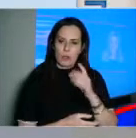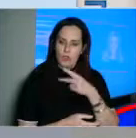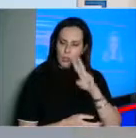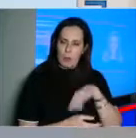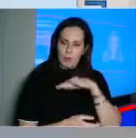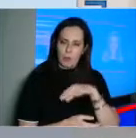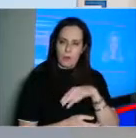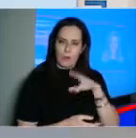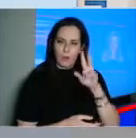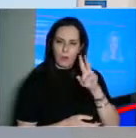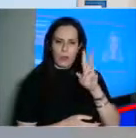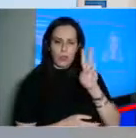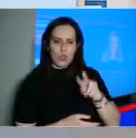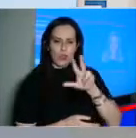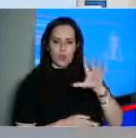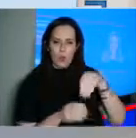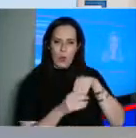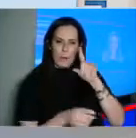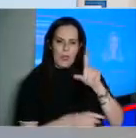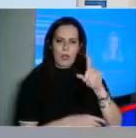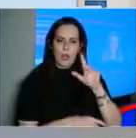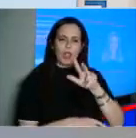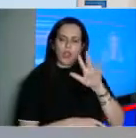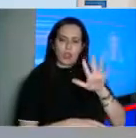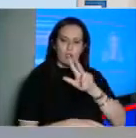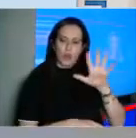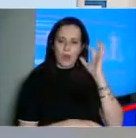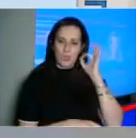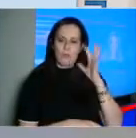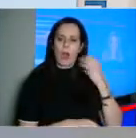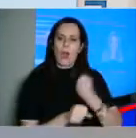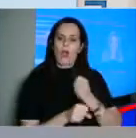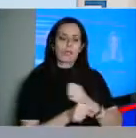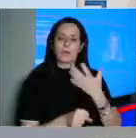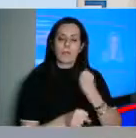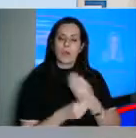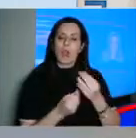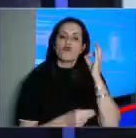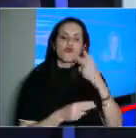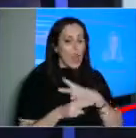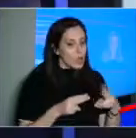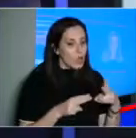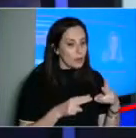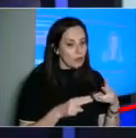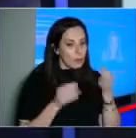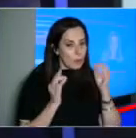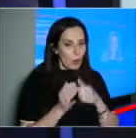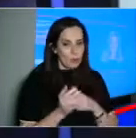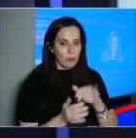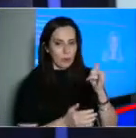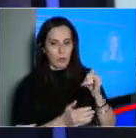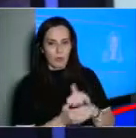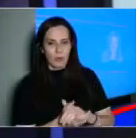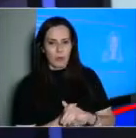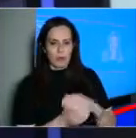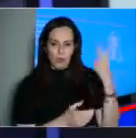מספיק כמה נשים? 35 מתוך 120. אוקיי, ה-35 האלה. מה, עשו משהו נשי במיוחד? כן, כן, כן.